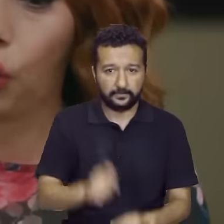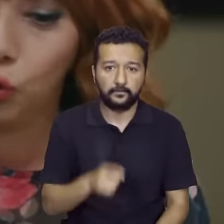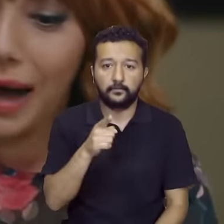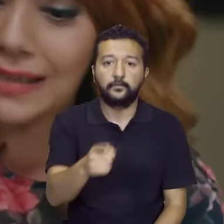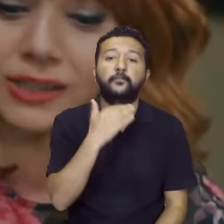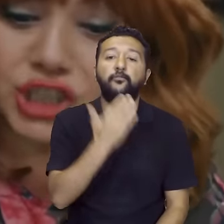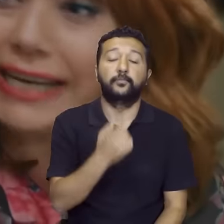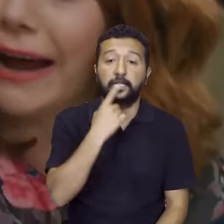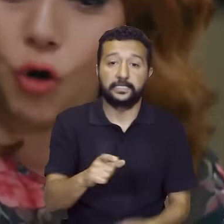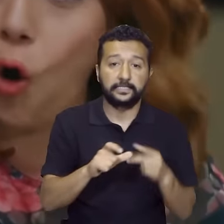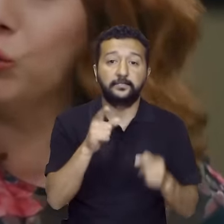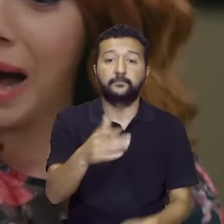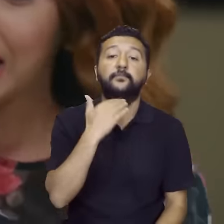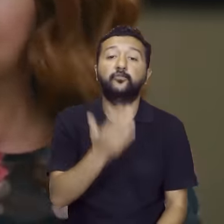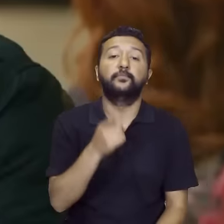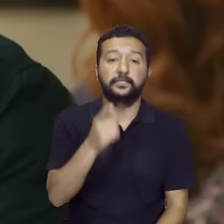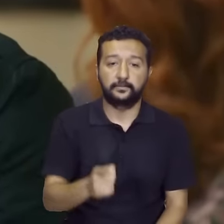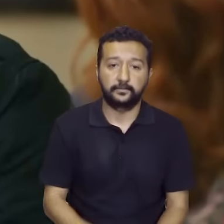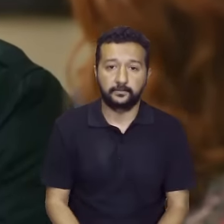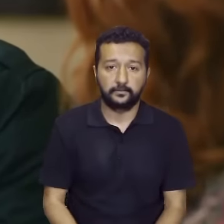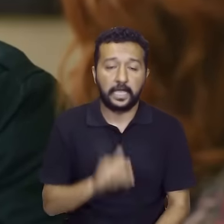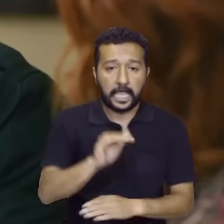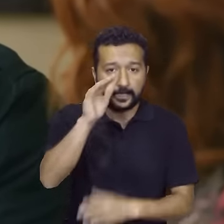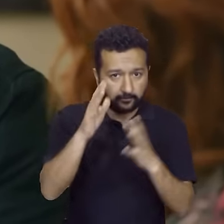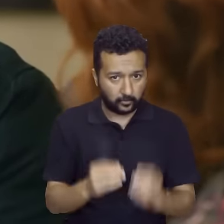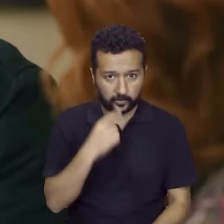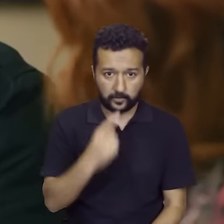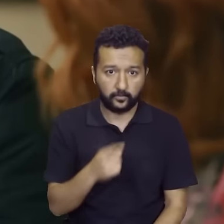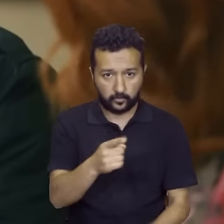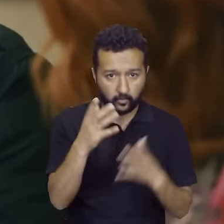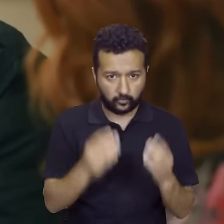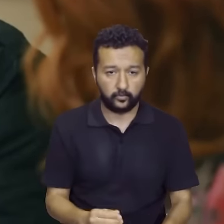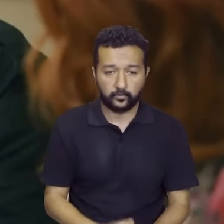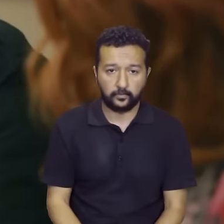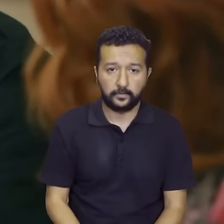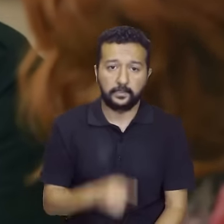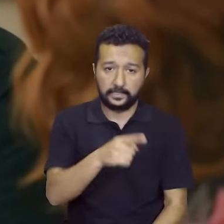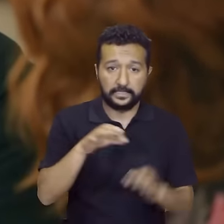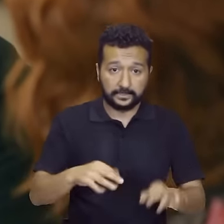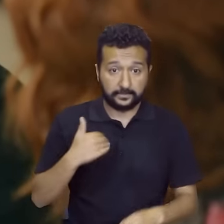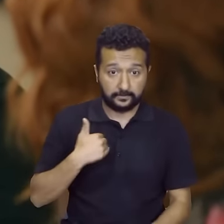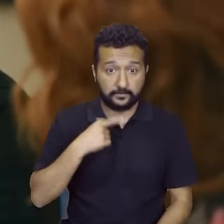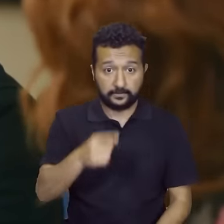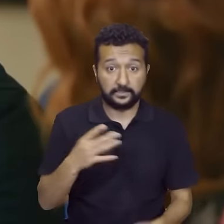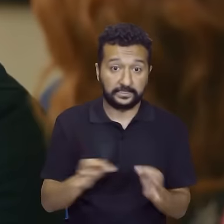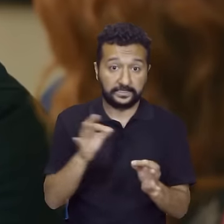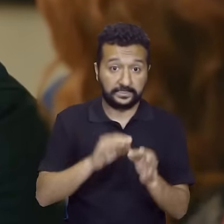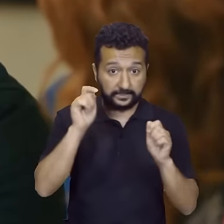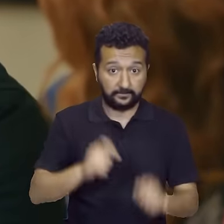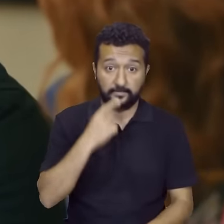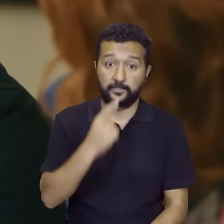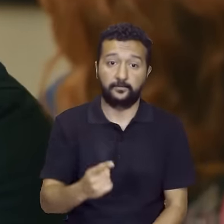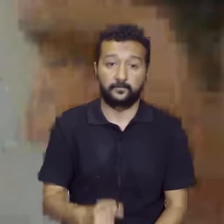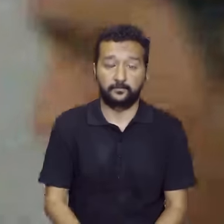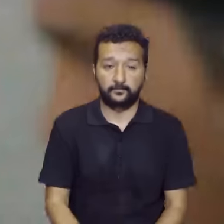Ya olmaz. Şener olmaz. Hayatım olur ya. Olur. Şimdi ben dikeceğim şeyini.